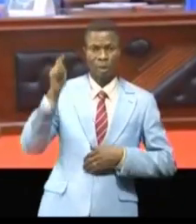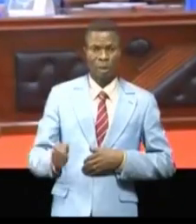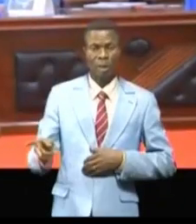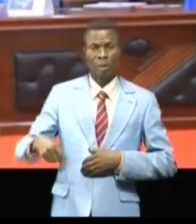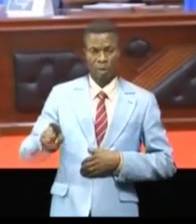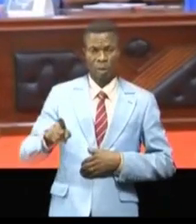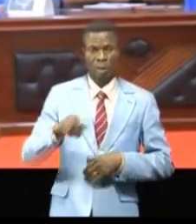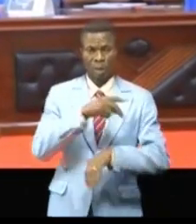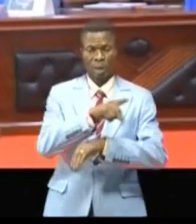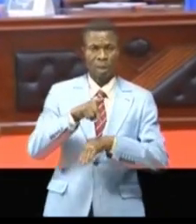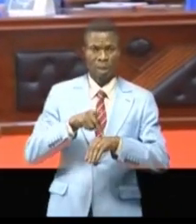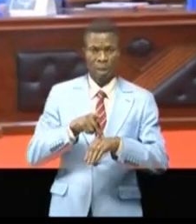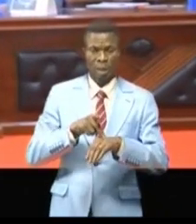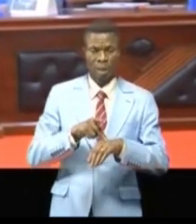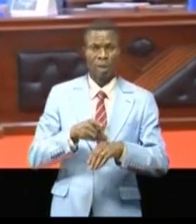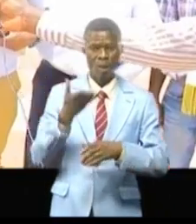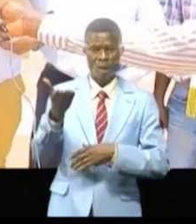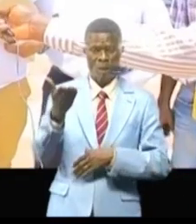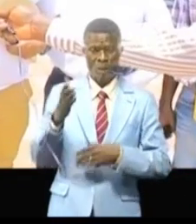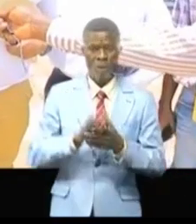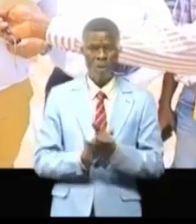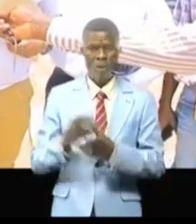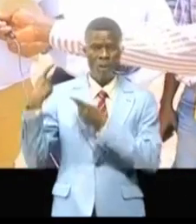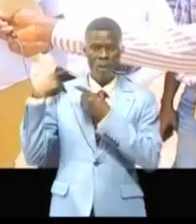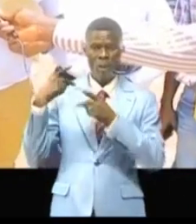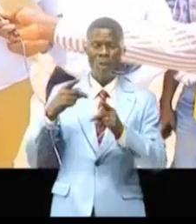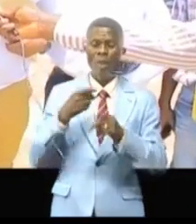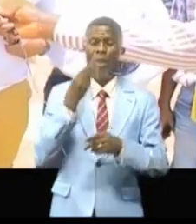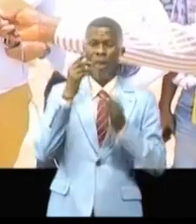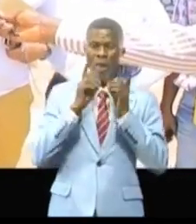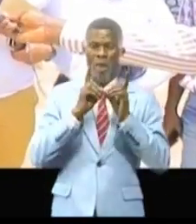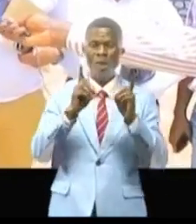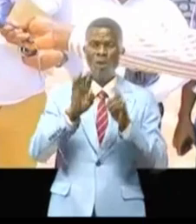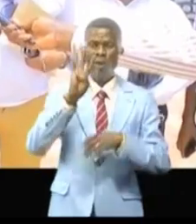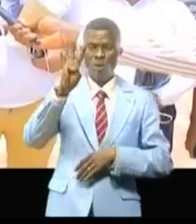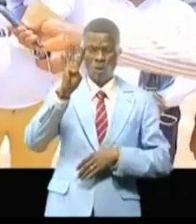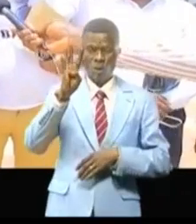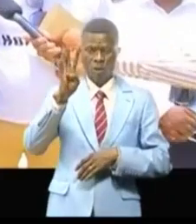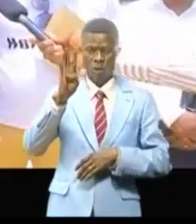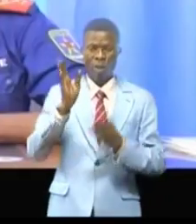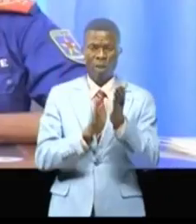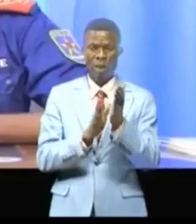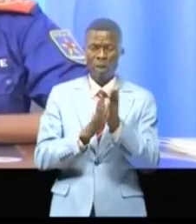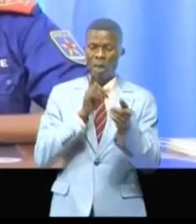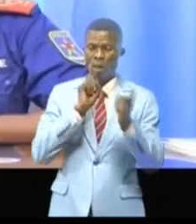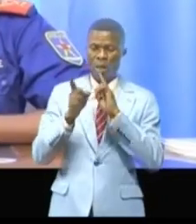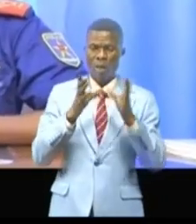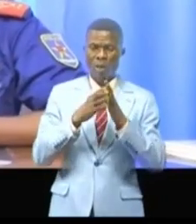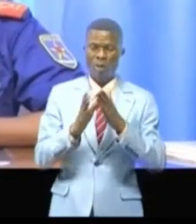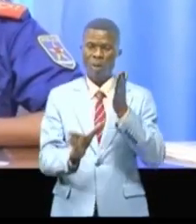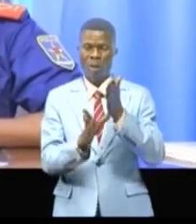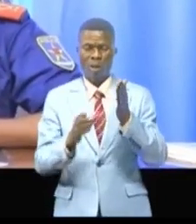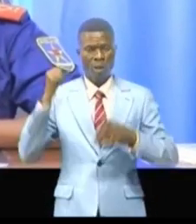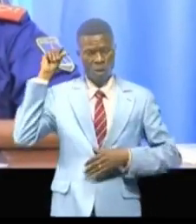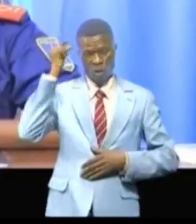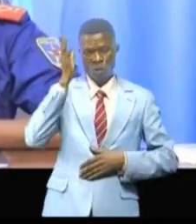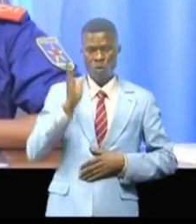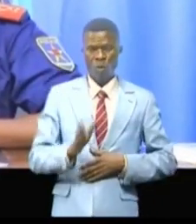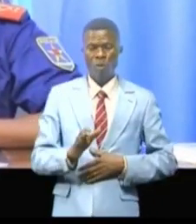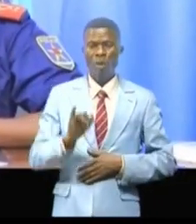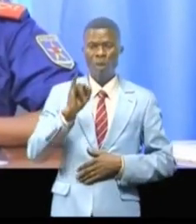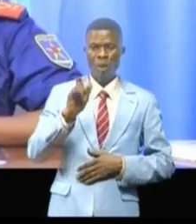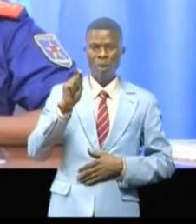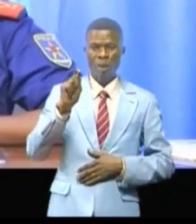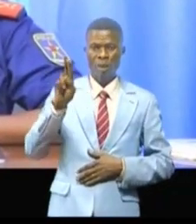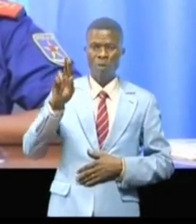cette période de l'état de siège. Déclaration faite ce jeudi à l'issue d'un entretien avec le vice-gouverneur de l'Ituri,